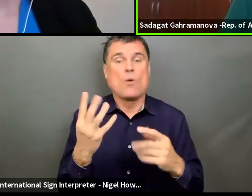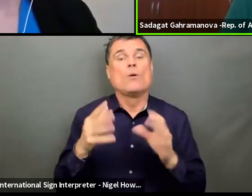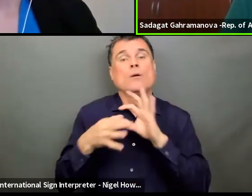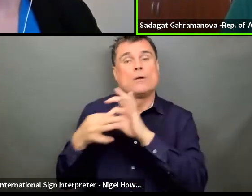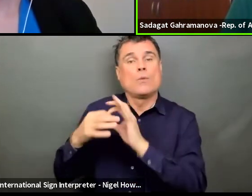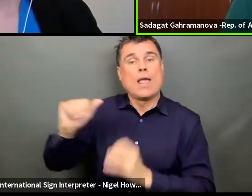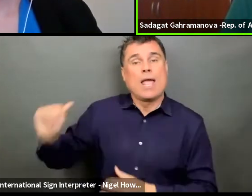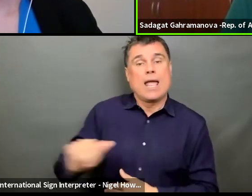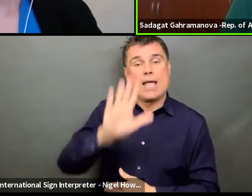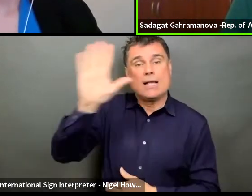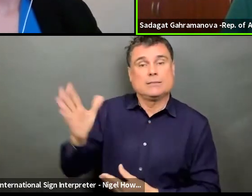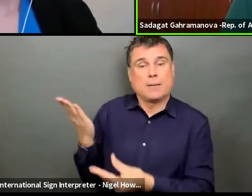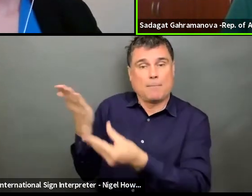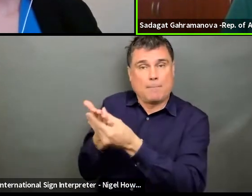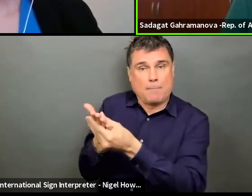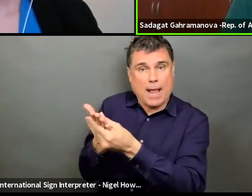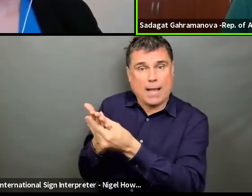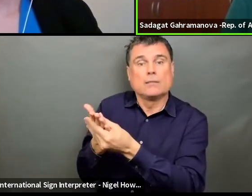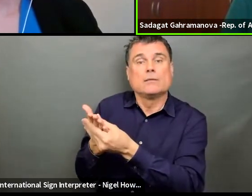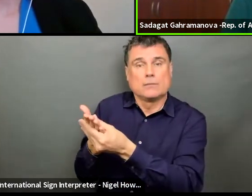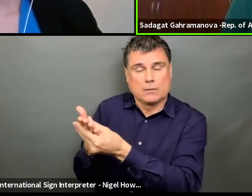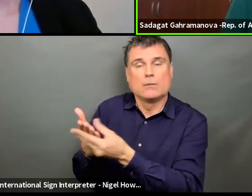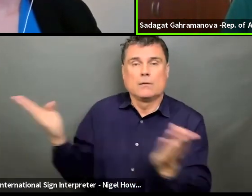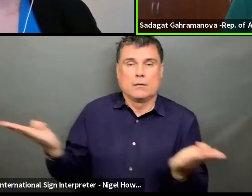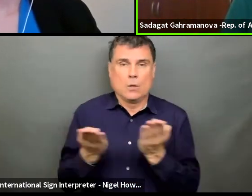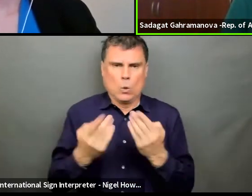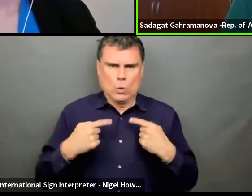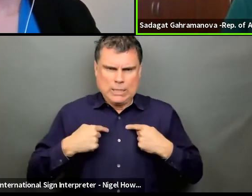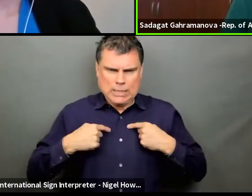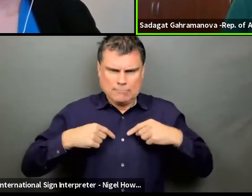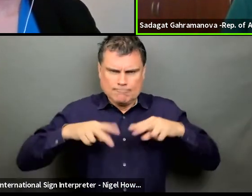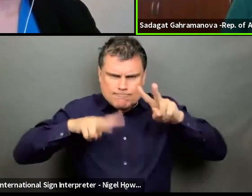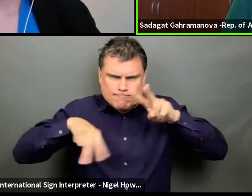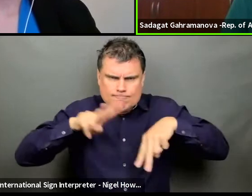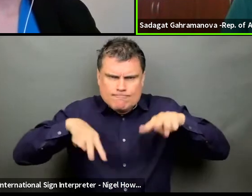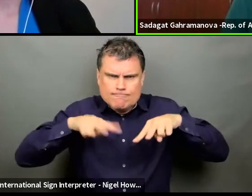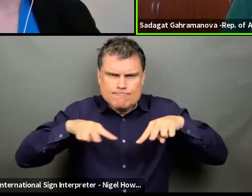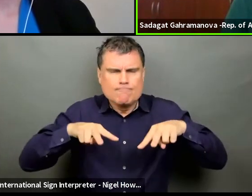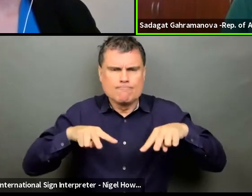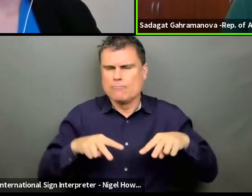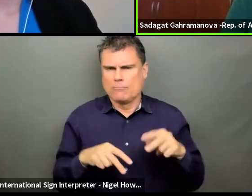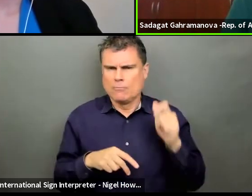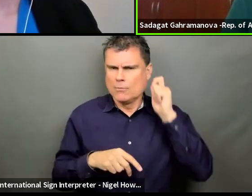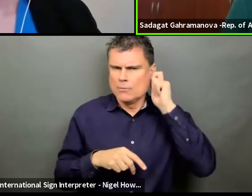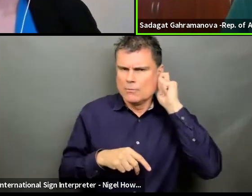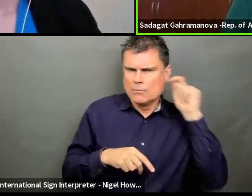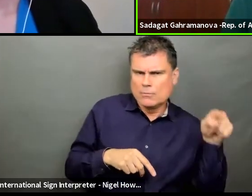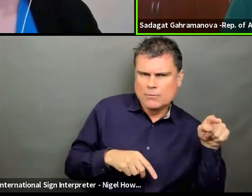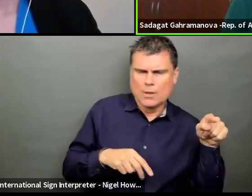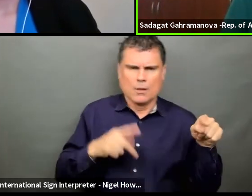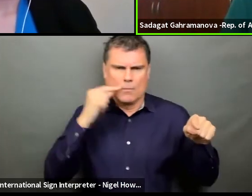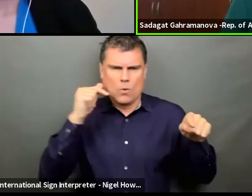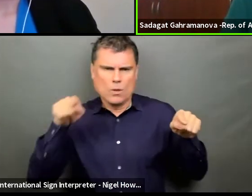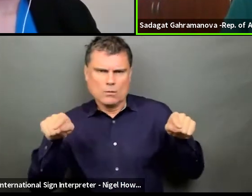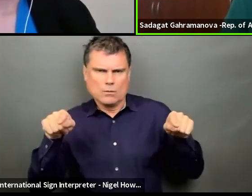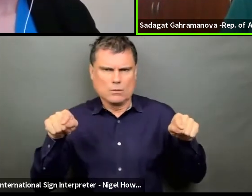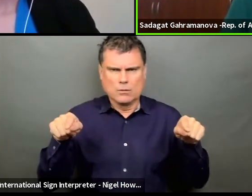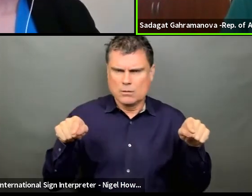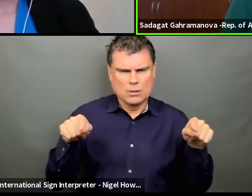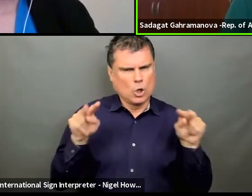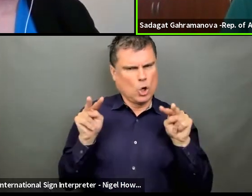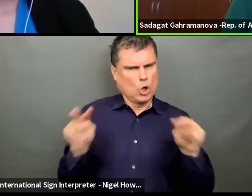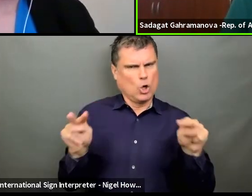Оценка была посвящена исключительно изучению механизмов, лежащих в основе этого явления